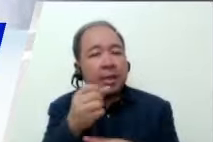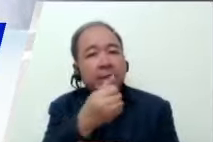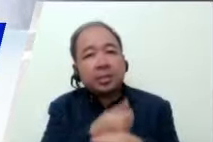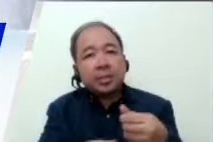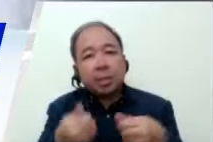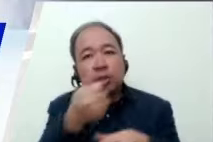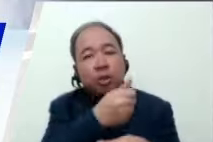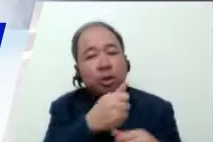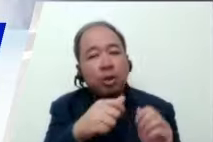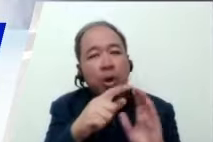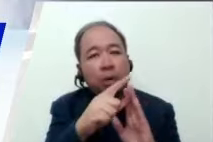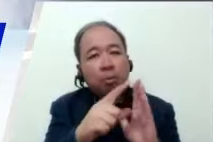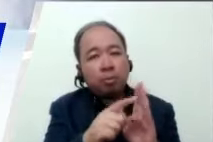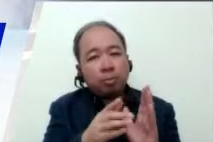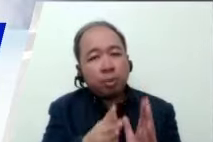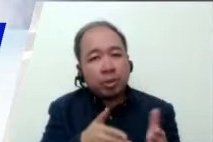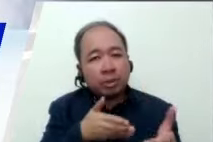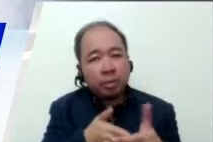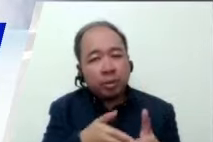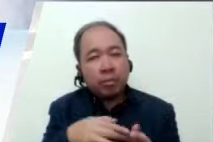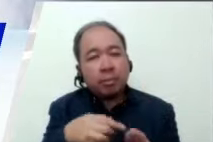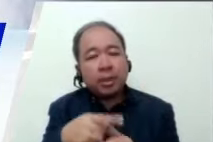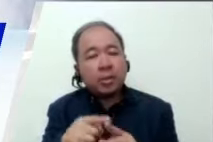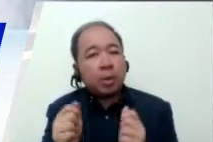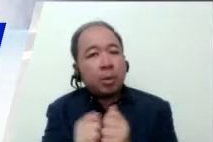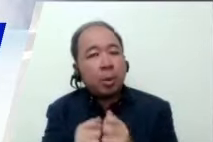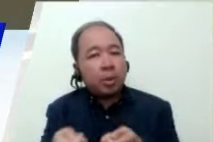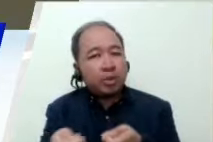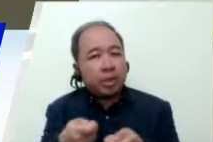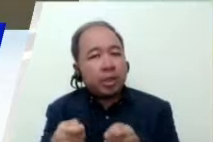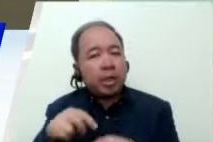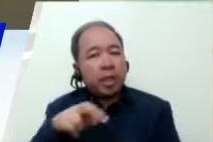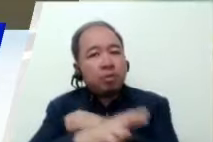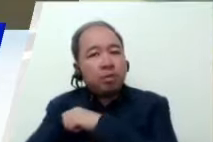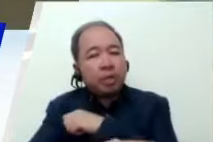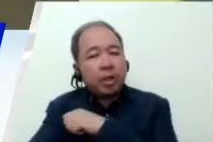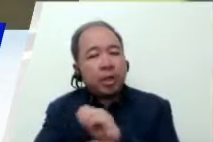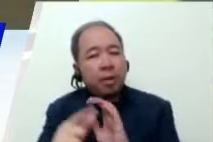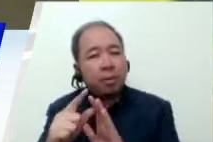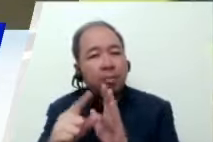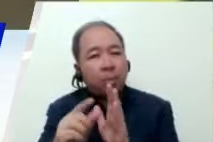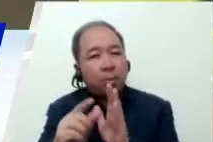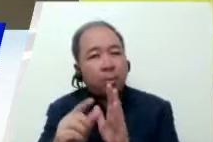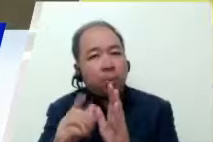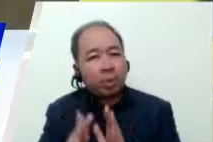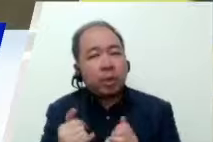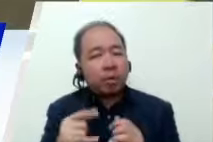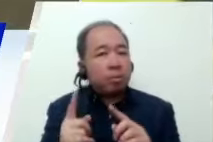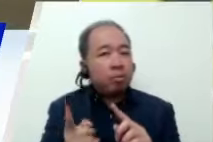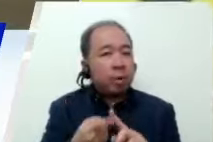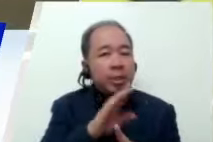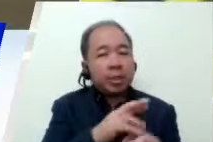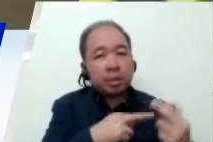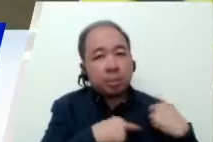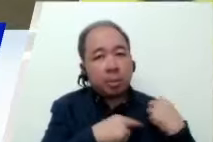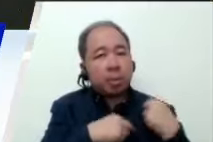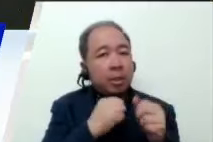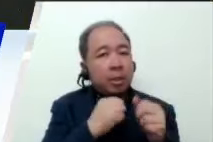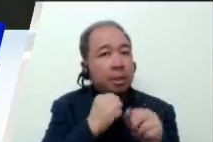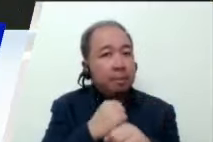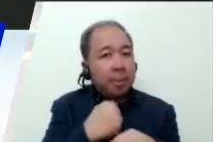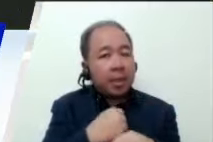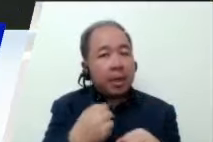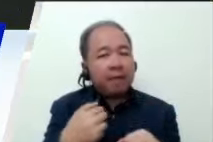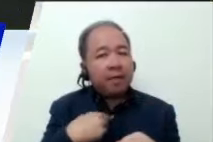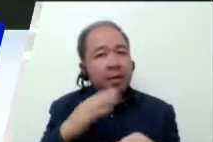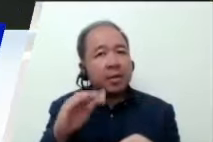at co-chaired ng Regional Prosecutor. Pangunahing mandato ng task force na gumawa ng case build-up at